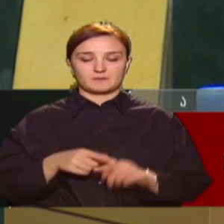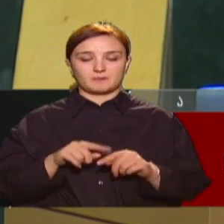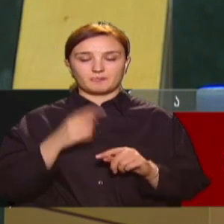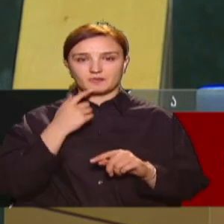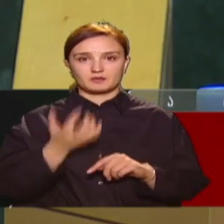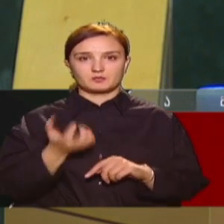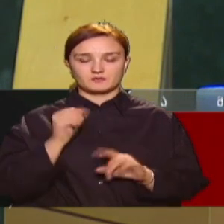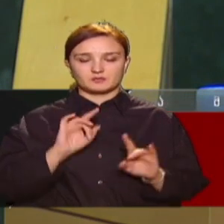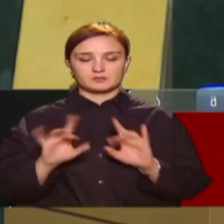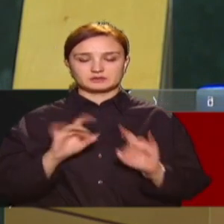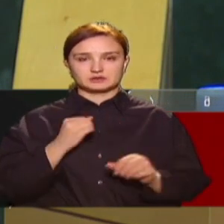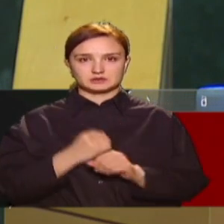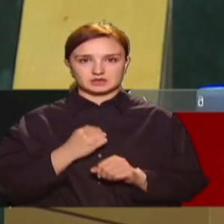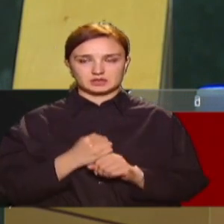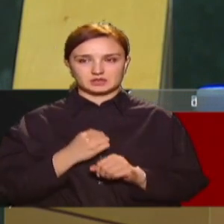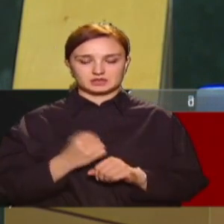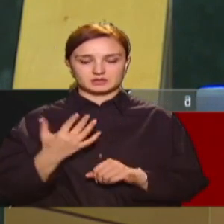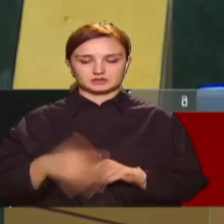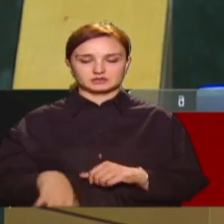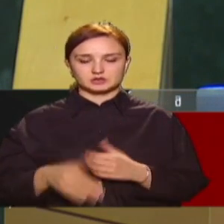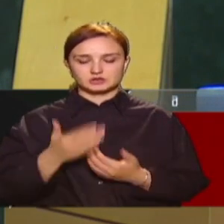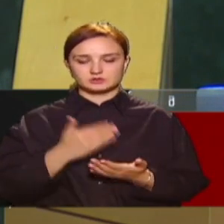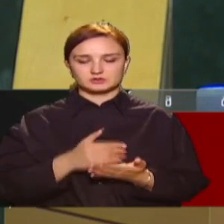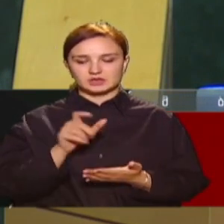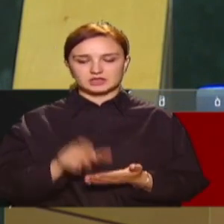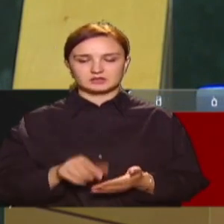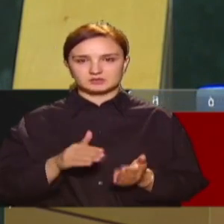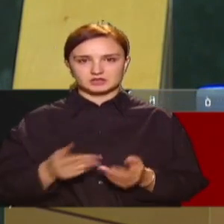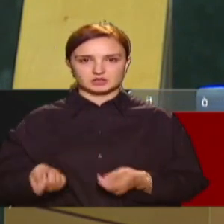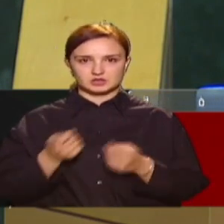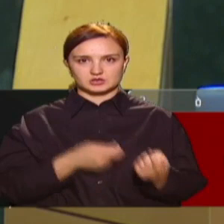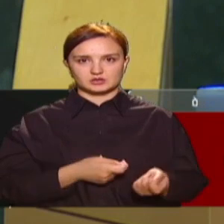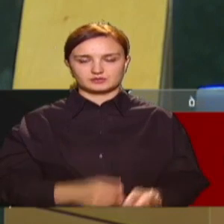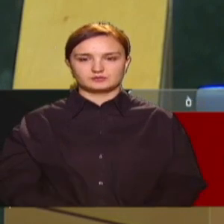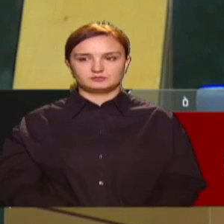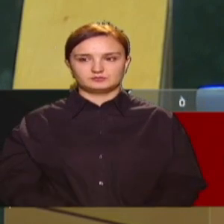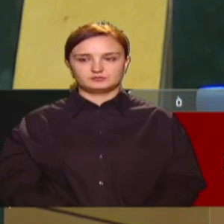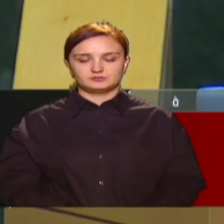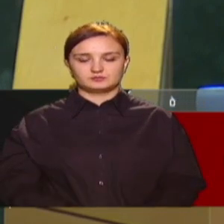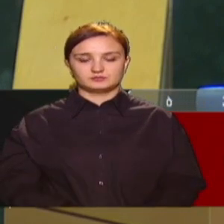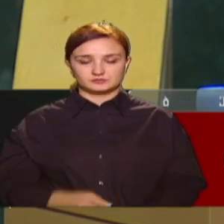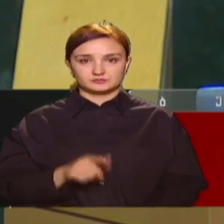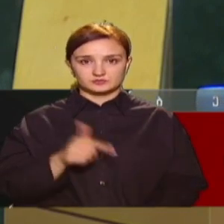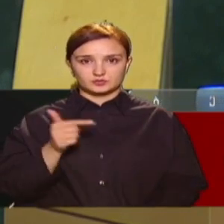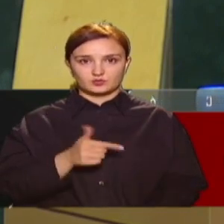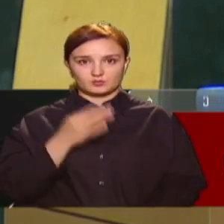ამოიღეს, პრეზენტაცია გააკეთეს და მერე ამ ადამიანმა ეს წაიღო სახლში. ეს კომპეტენტურობაა.